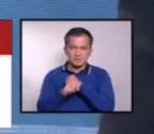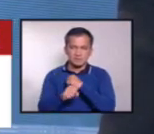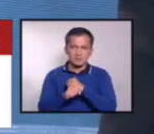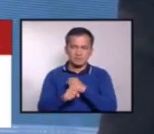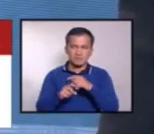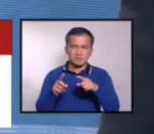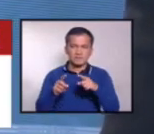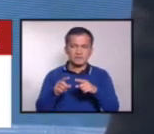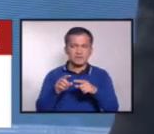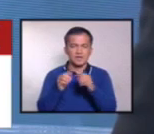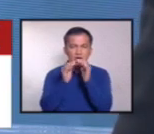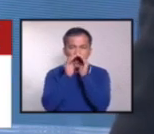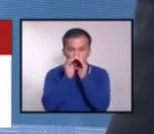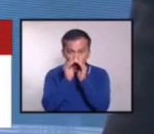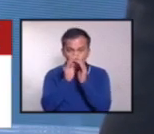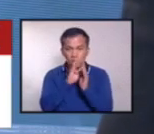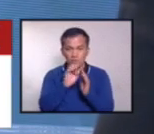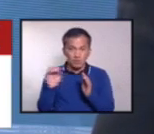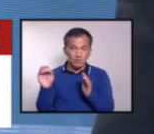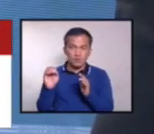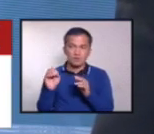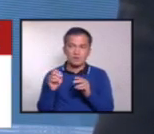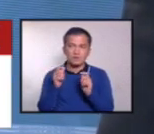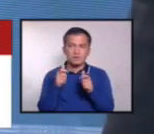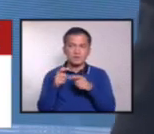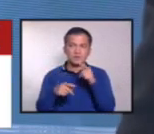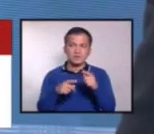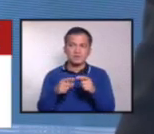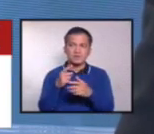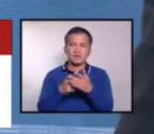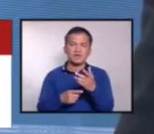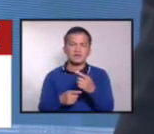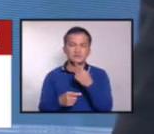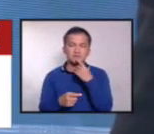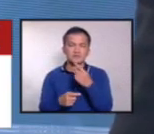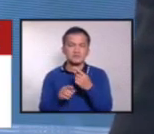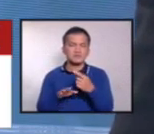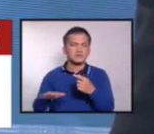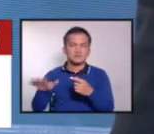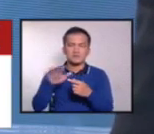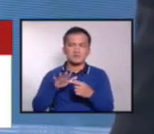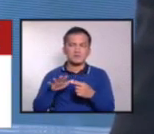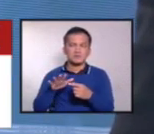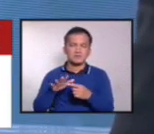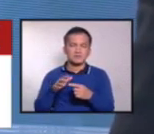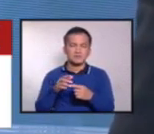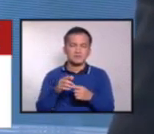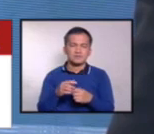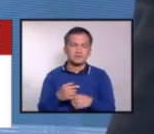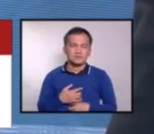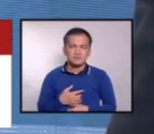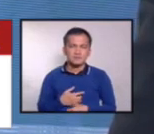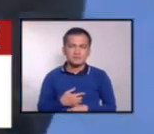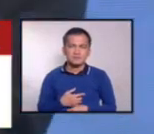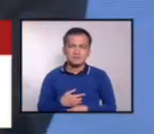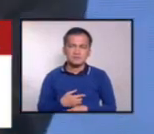mangampanya pero nagbuo agad ang mga tao. Ano kaya ang ibig mong sabihin sa kanila?